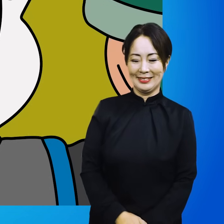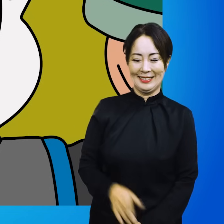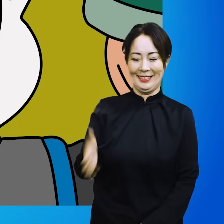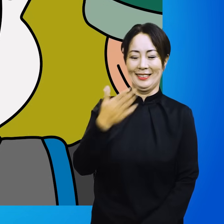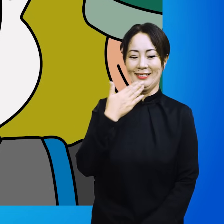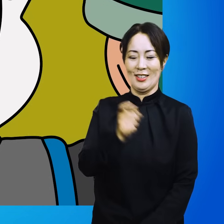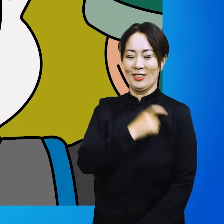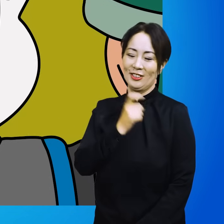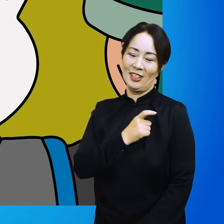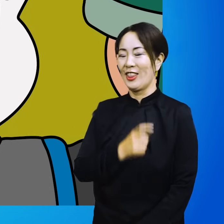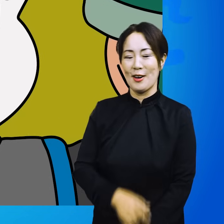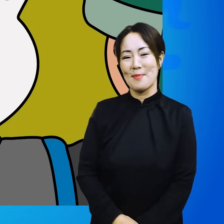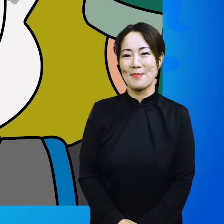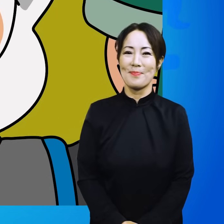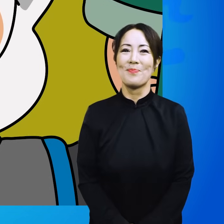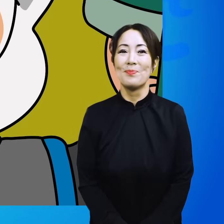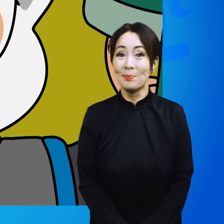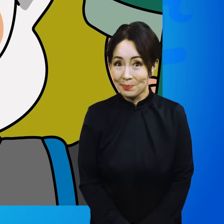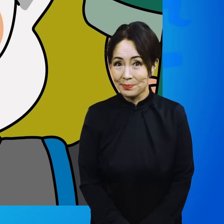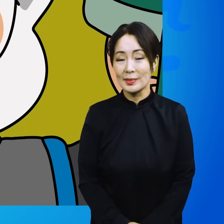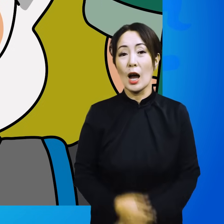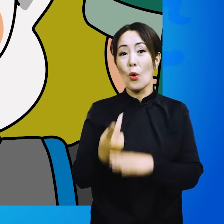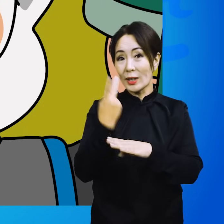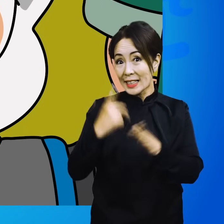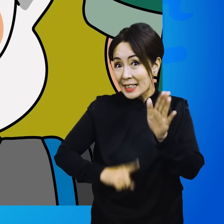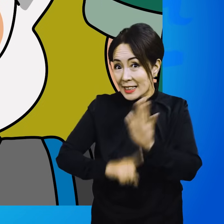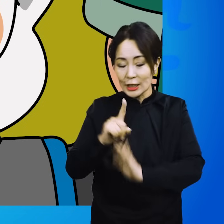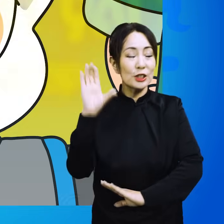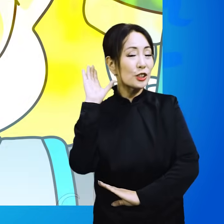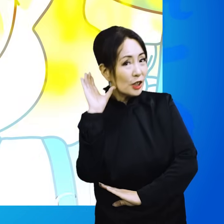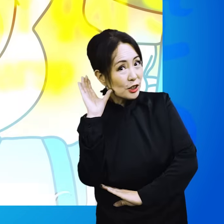Марцан гэдэг нь. За, үлгэр эхлэж ах шиг байна. Бүгдээрээ сонсъё.